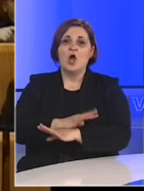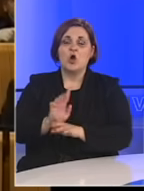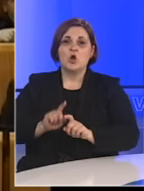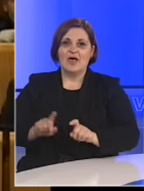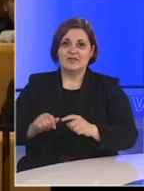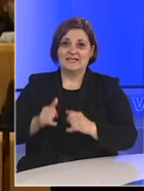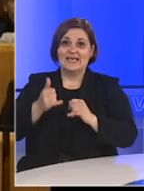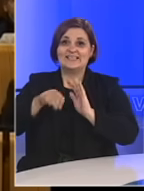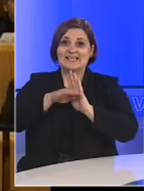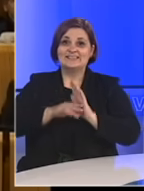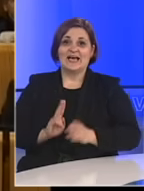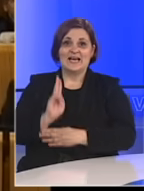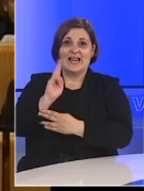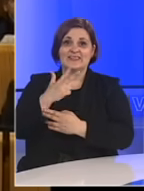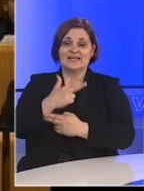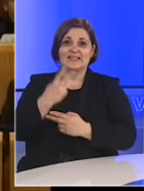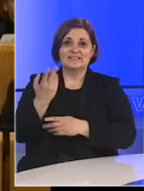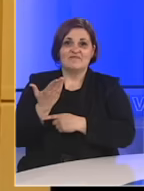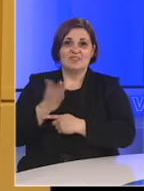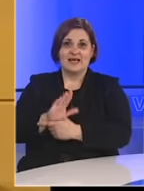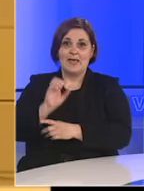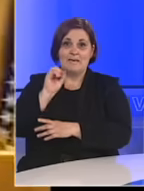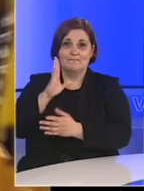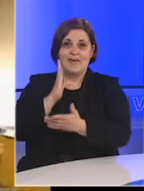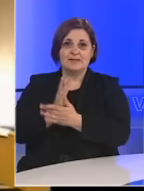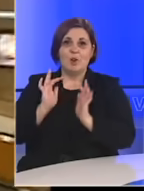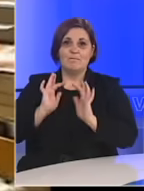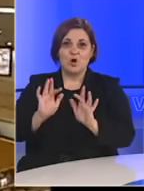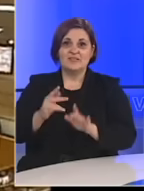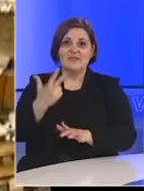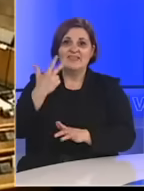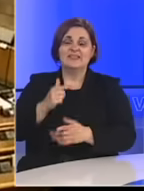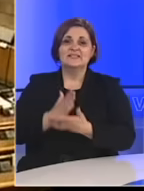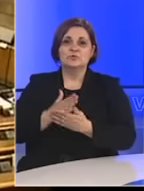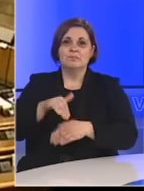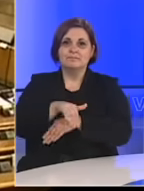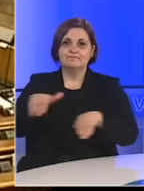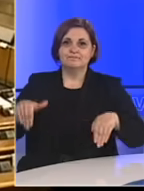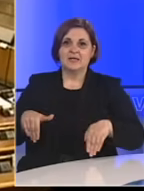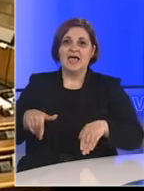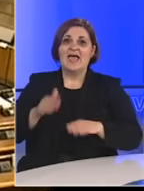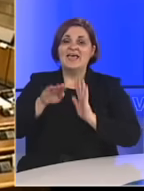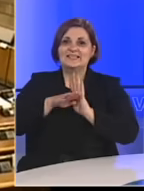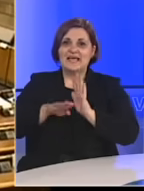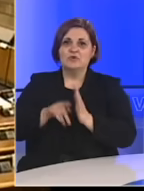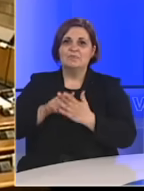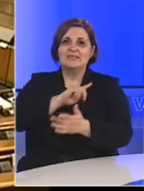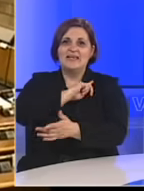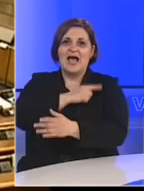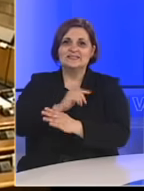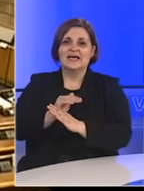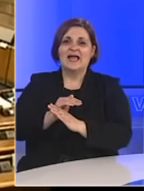koronavirusa. Za zakon su glasala 32 delegata, 15 je bilo protiv, 3 su bila uzdržana. Zakon će stupiti na